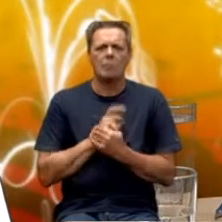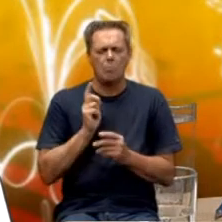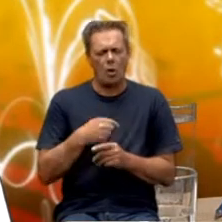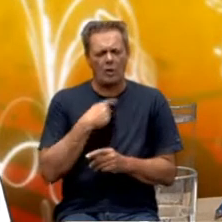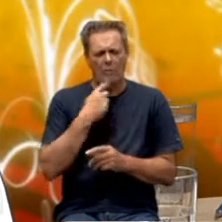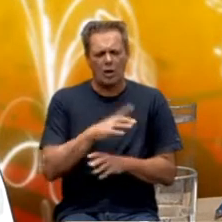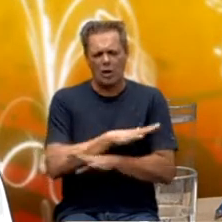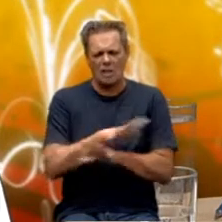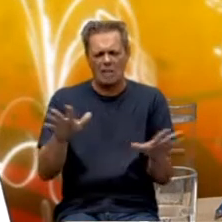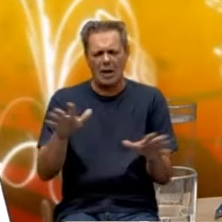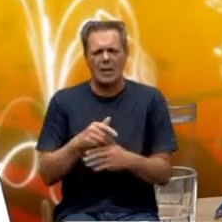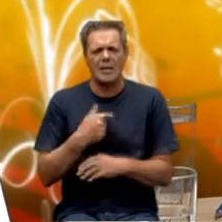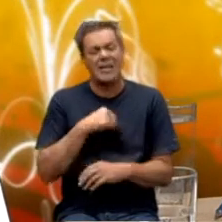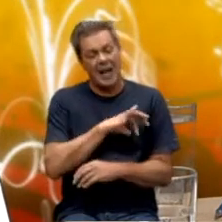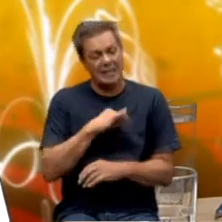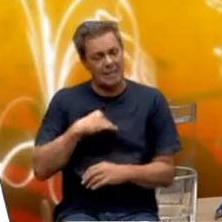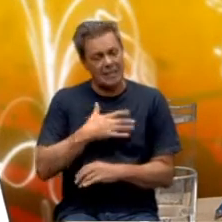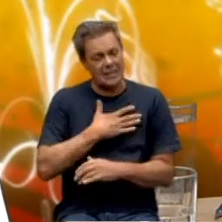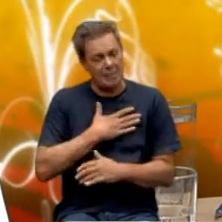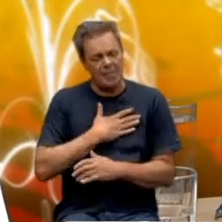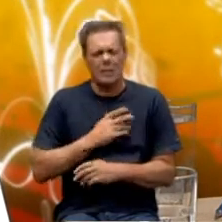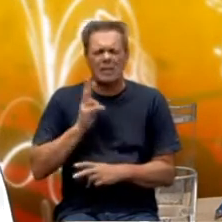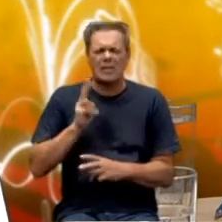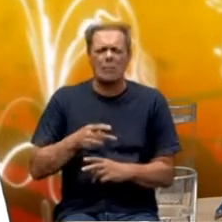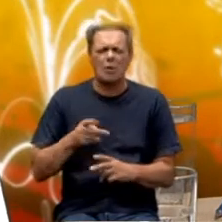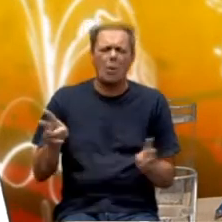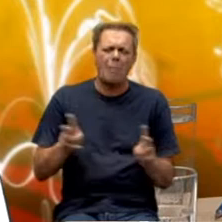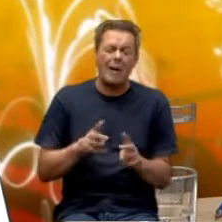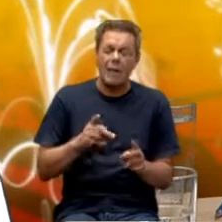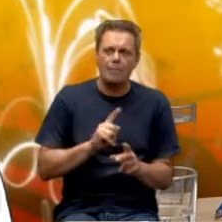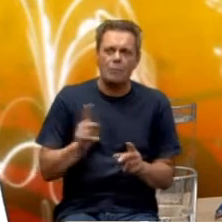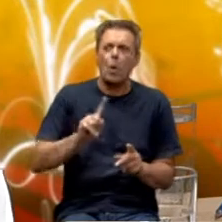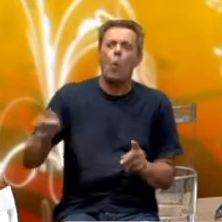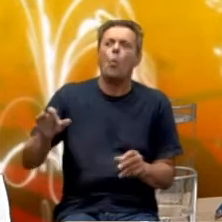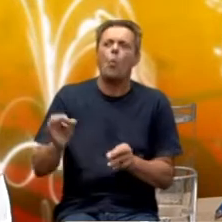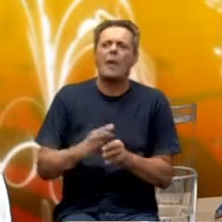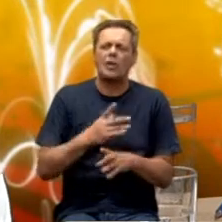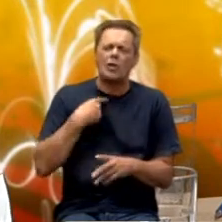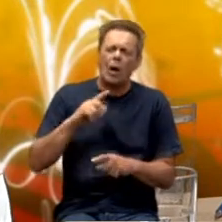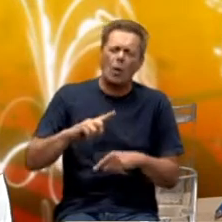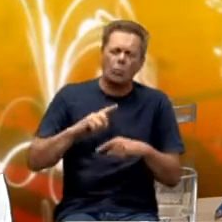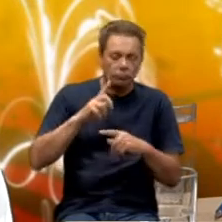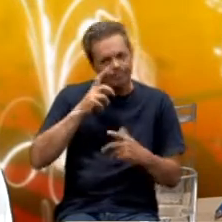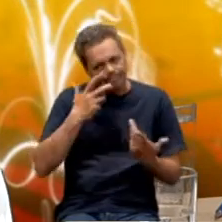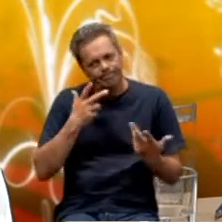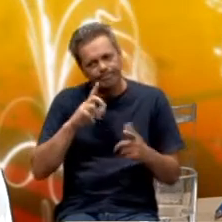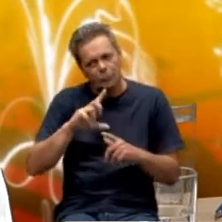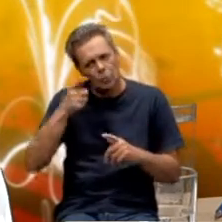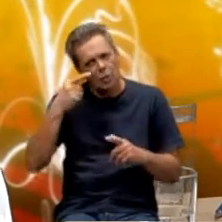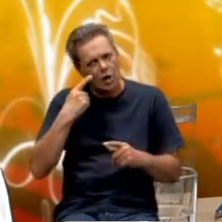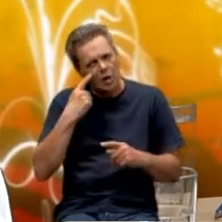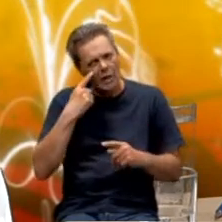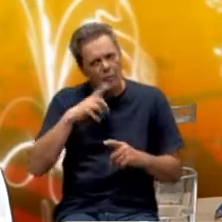ja sama sebi, da se možemo manje unesrećiti ako drugačije gledamo svoju